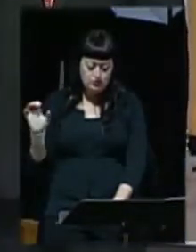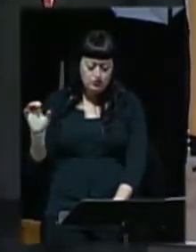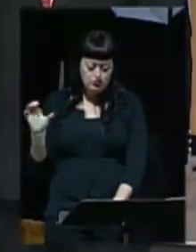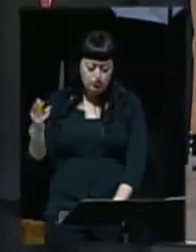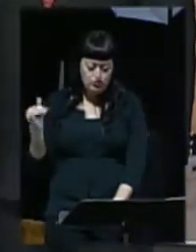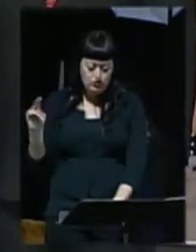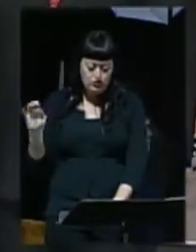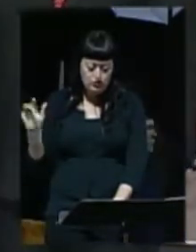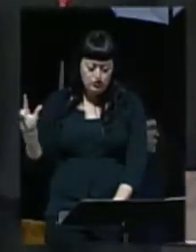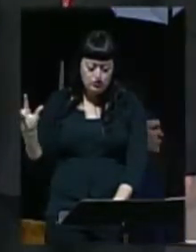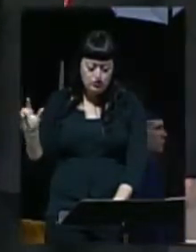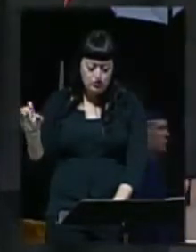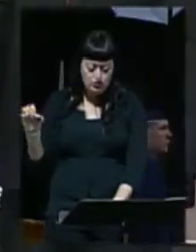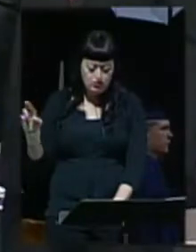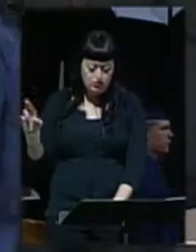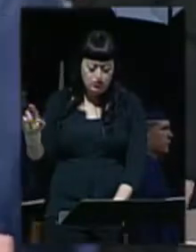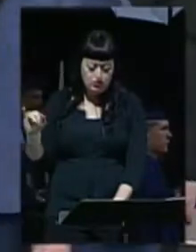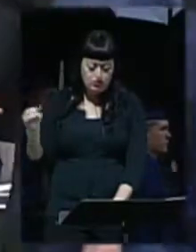Chancellor Jorgensen.